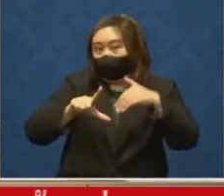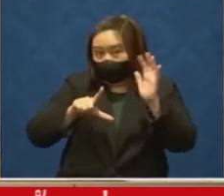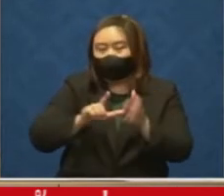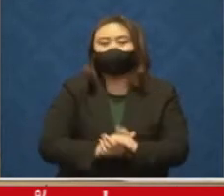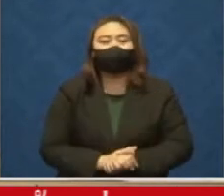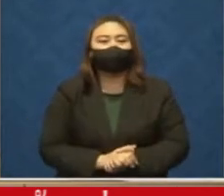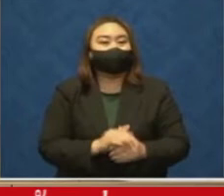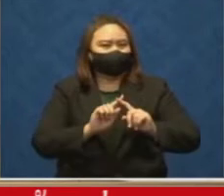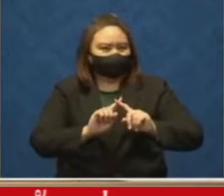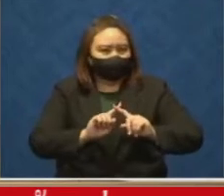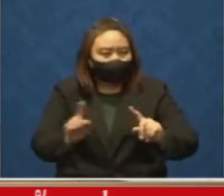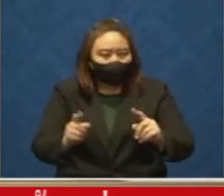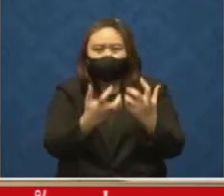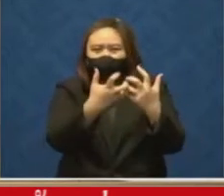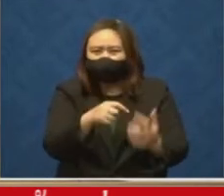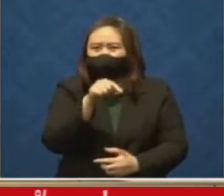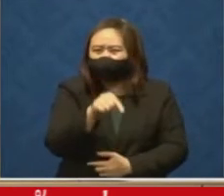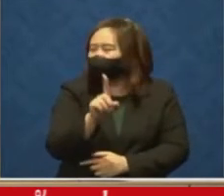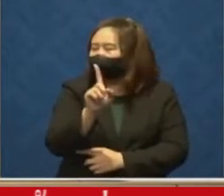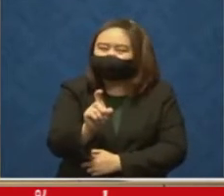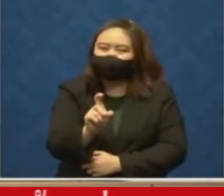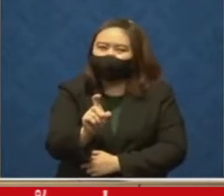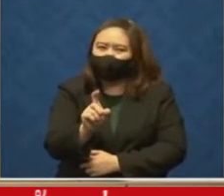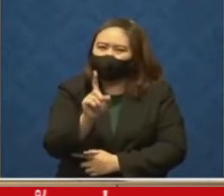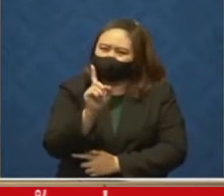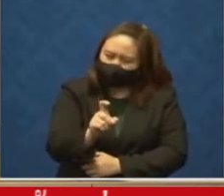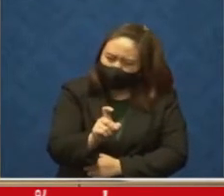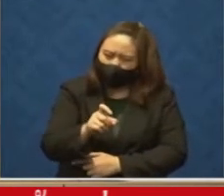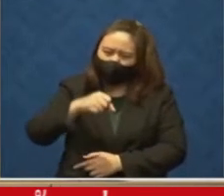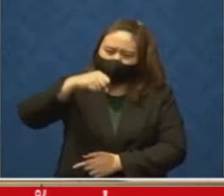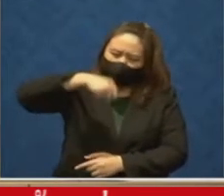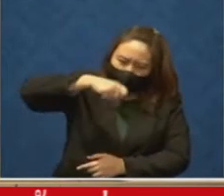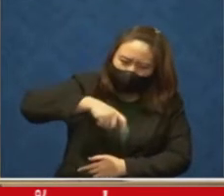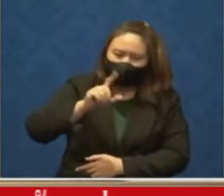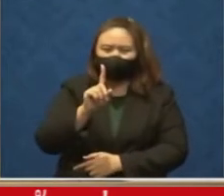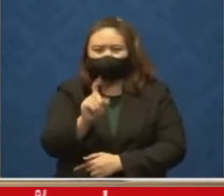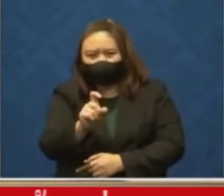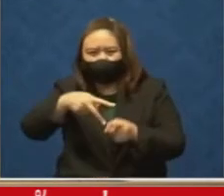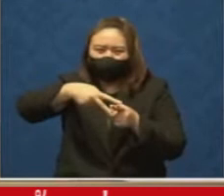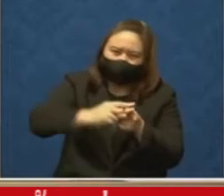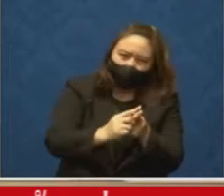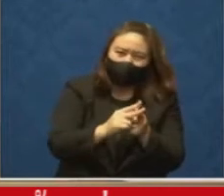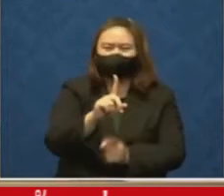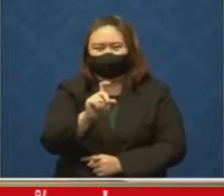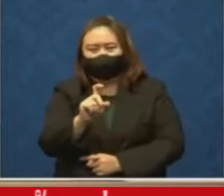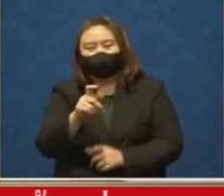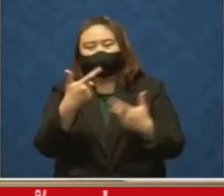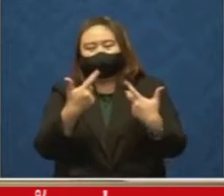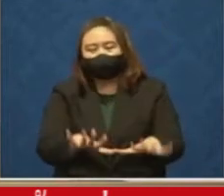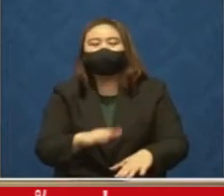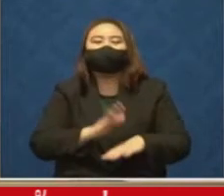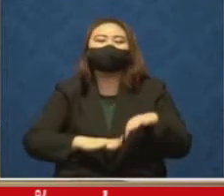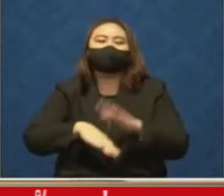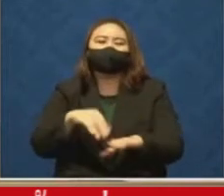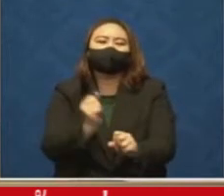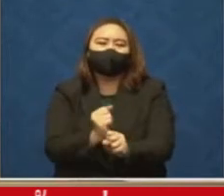ลานครับแต่ทานพันเชื่อไครับมันเสียตลอด เดี๋ยวก็ซ้ม เดียวก็เสียเสร็จแล้ พอเสียเสร็